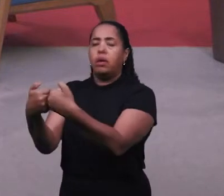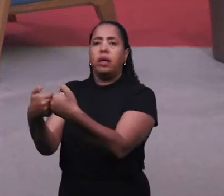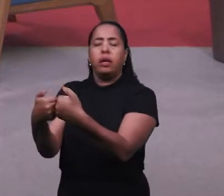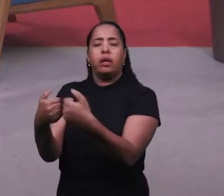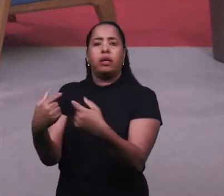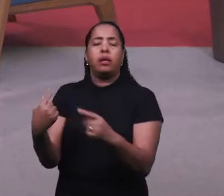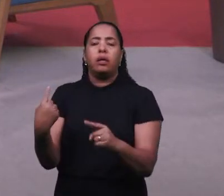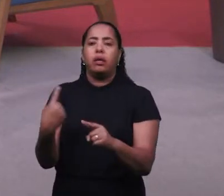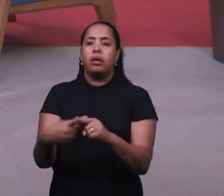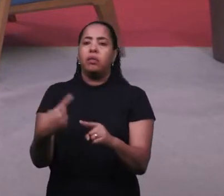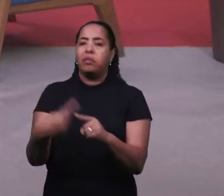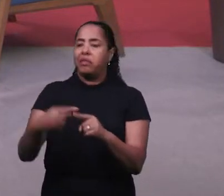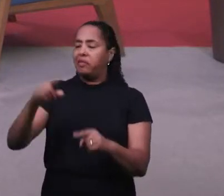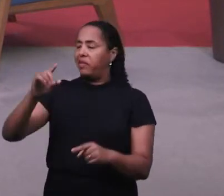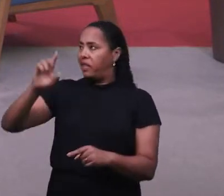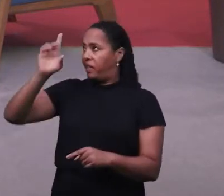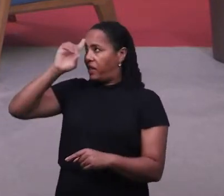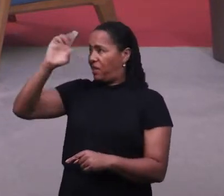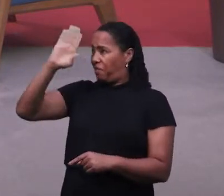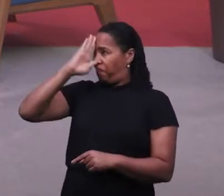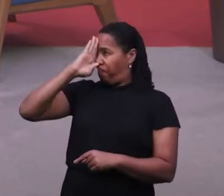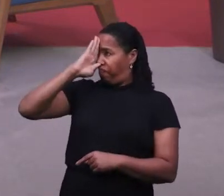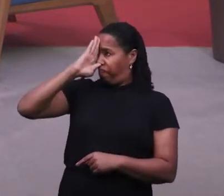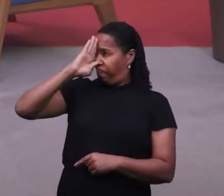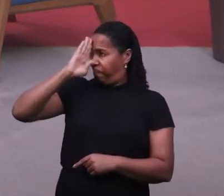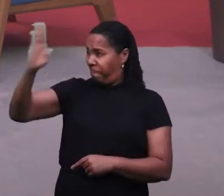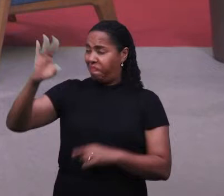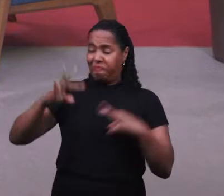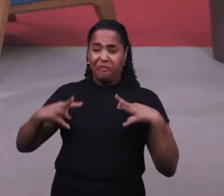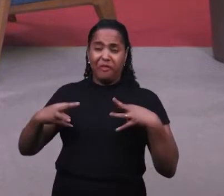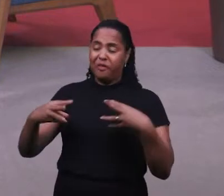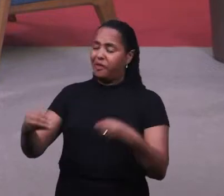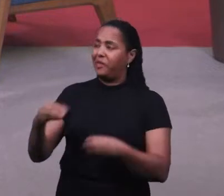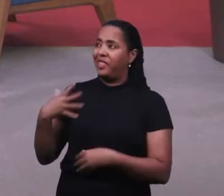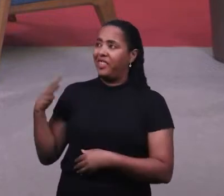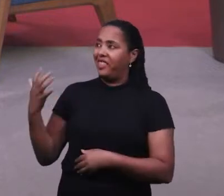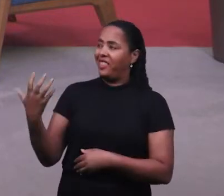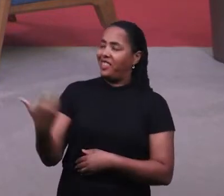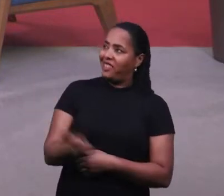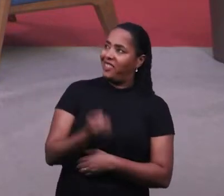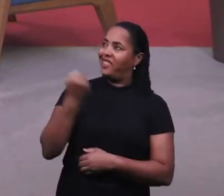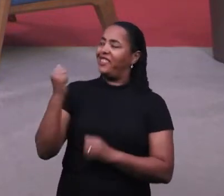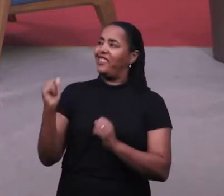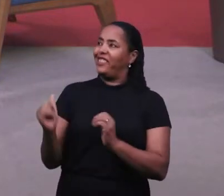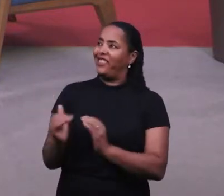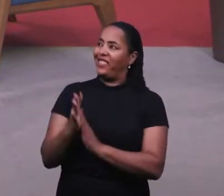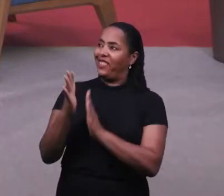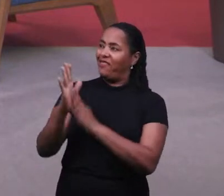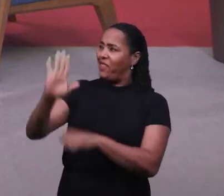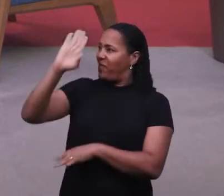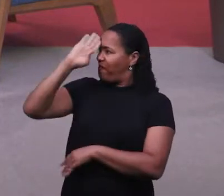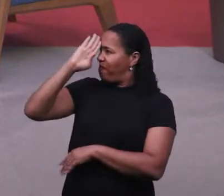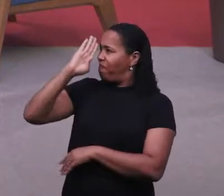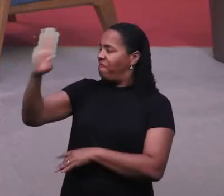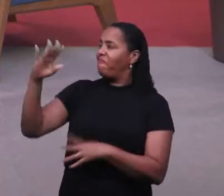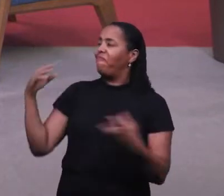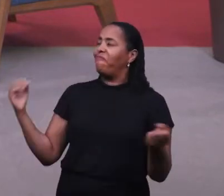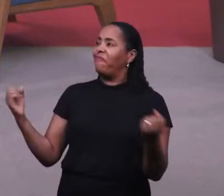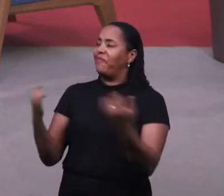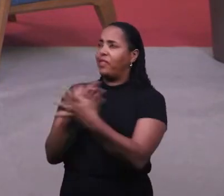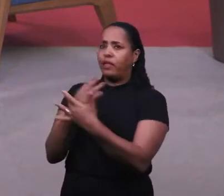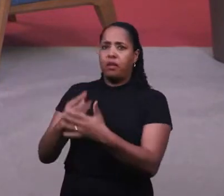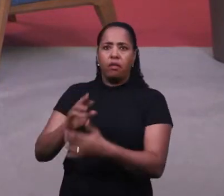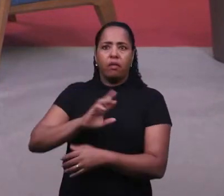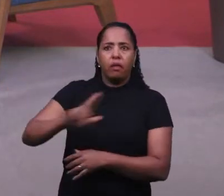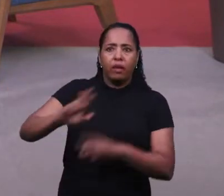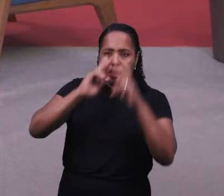tabernacle. Parce que Dieu doit être le centre de toutes les choses. C'est le centre de l'adoration, c'est le centre de la